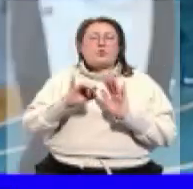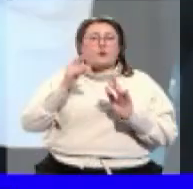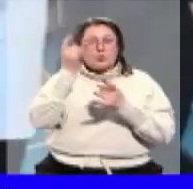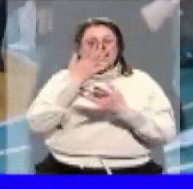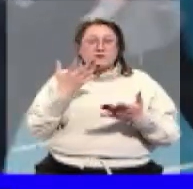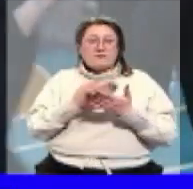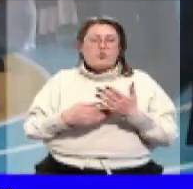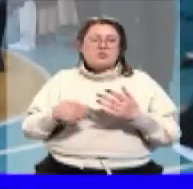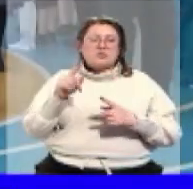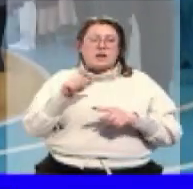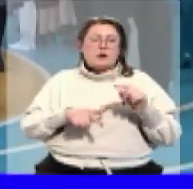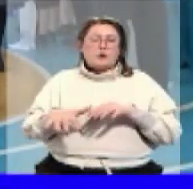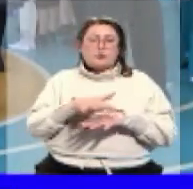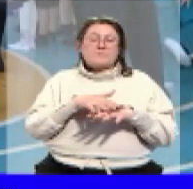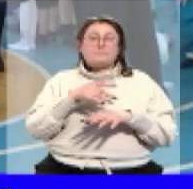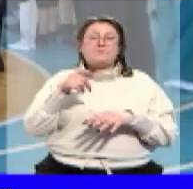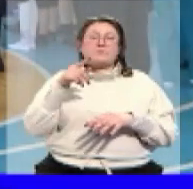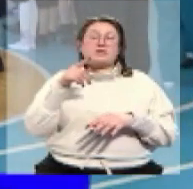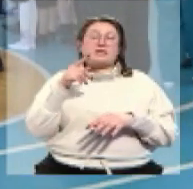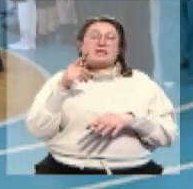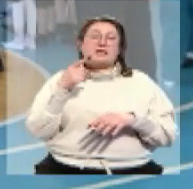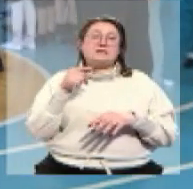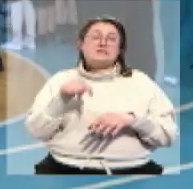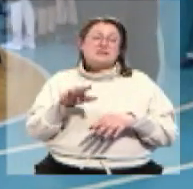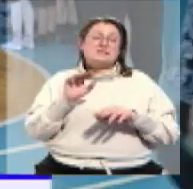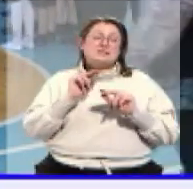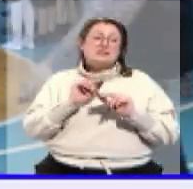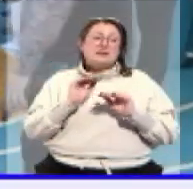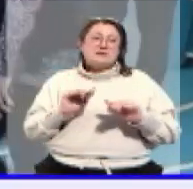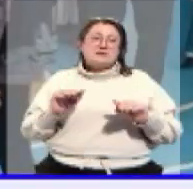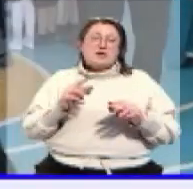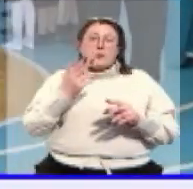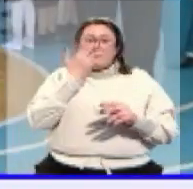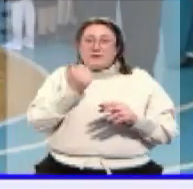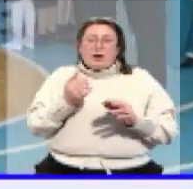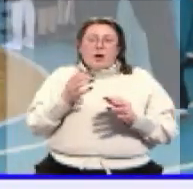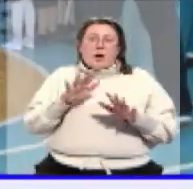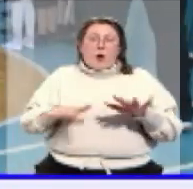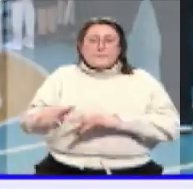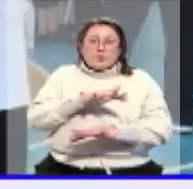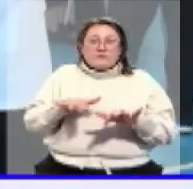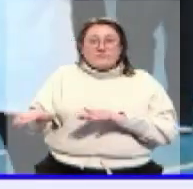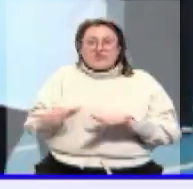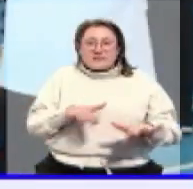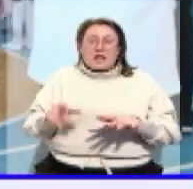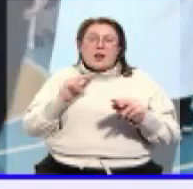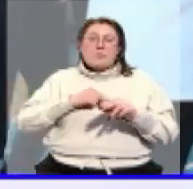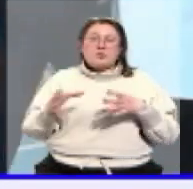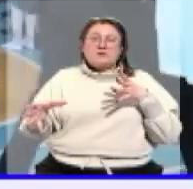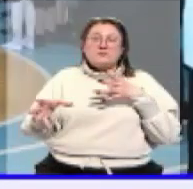народа. Здесь детей привлекаем, чтобы опорно-двигательный аппарат. И также они работать в